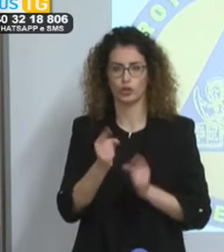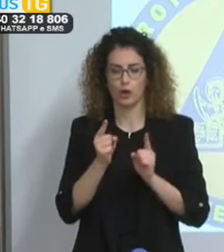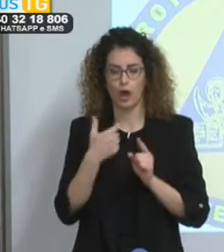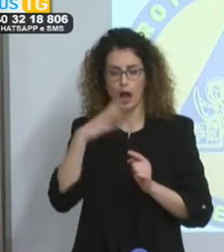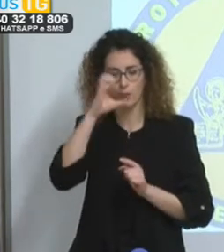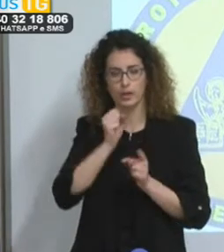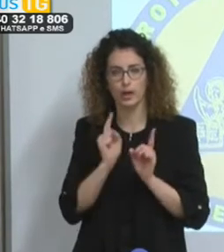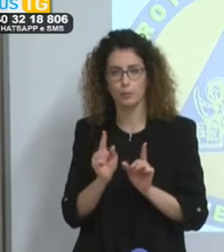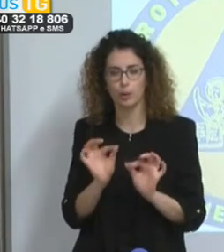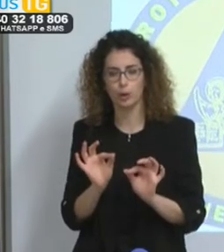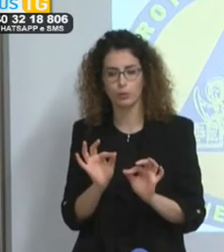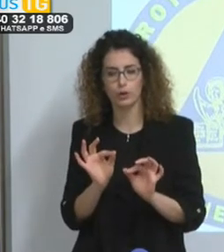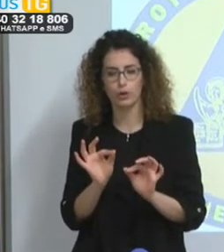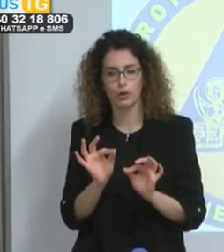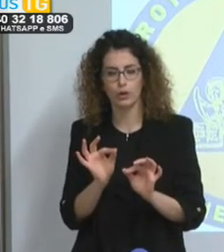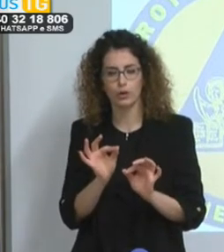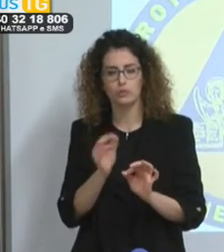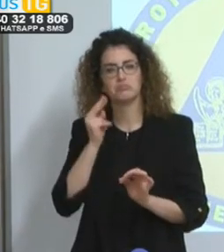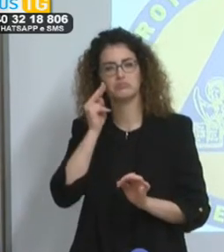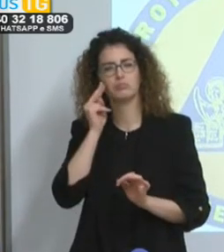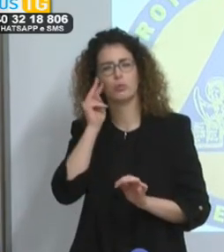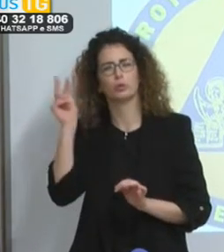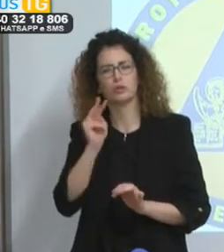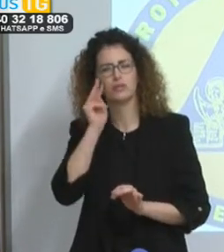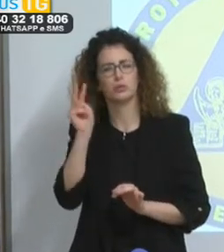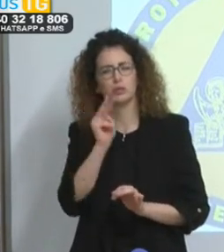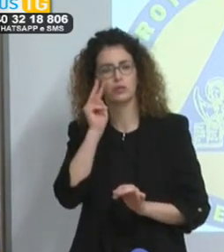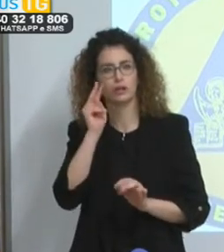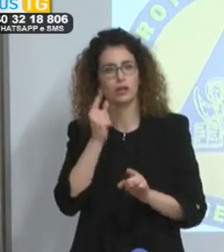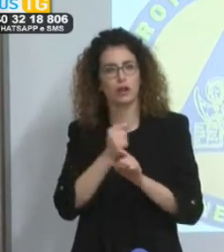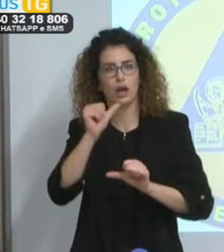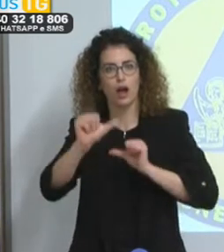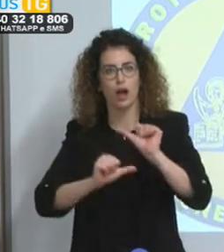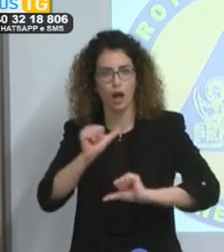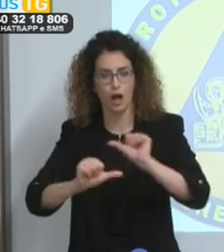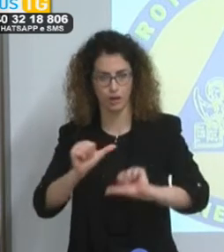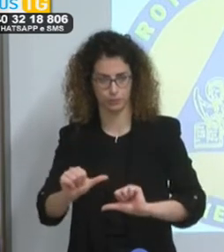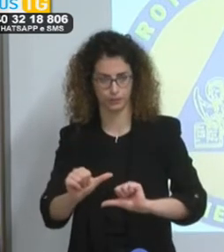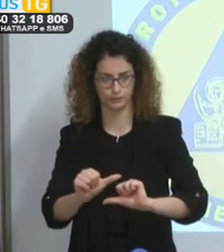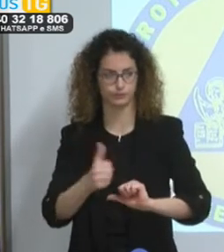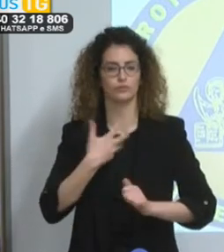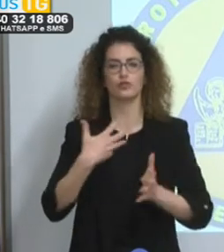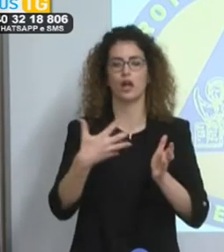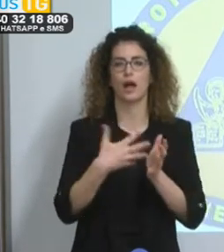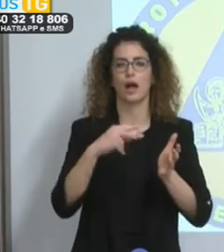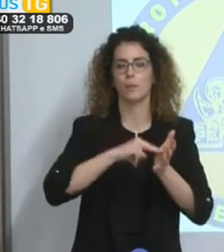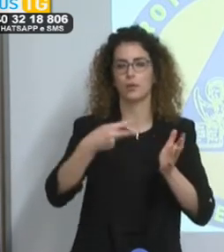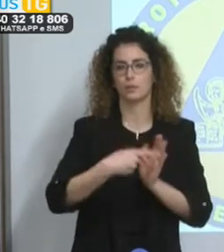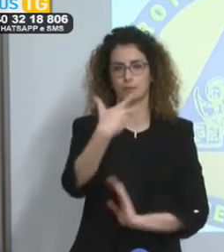ritirare la visione su molti fatti che consideravamo assodati, no? C'è un problema sulle